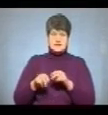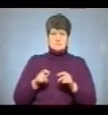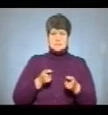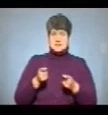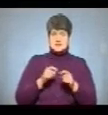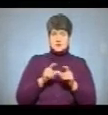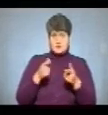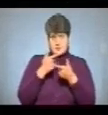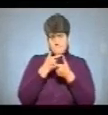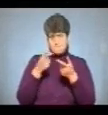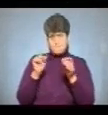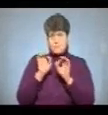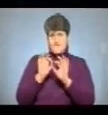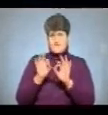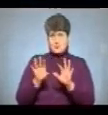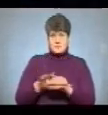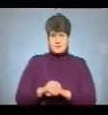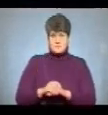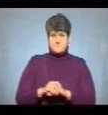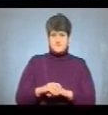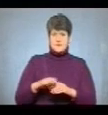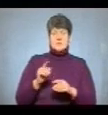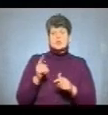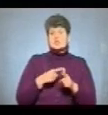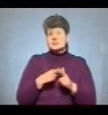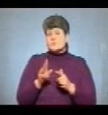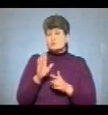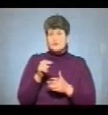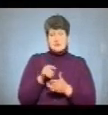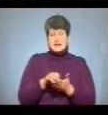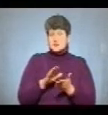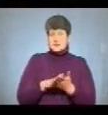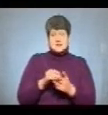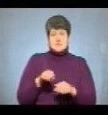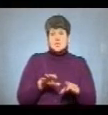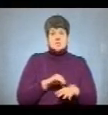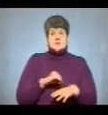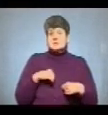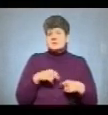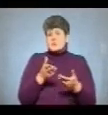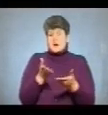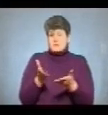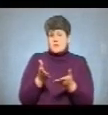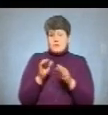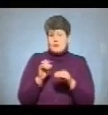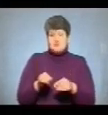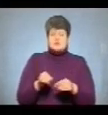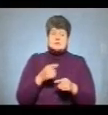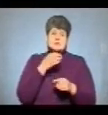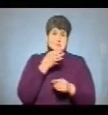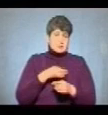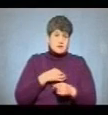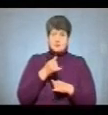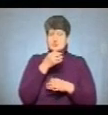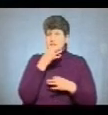педагогів повідомила. Чи будуть вони реєструватися, вони вирішують самі. Вони можуть нас поставити до відома, можуть і не ставити до